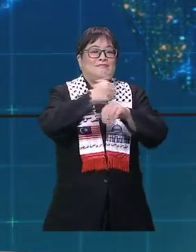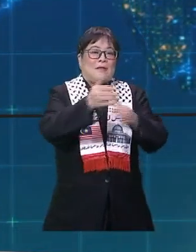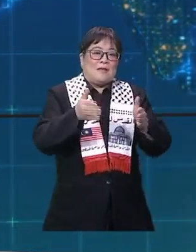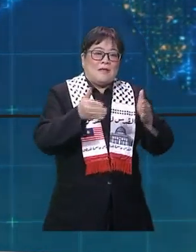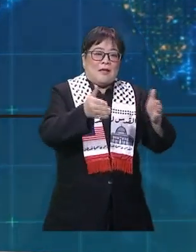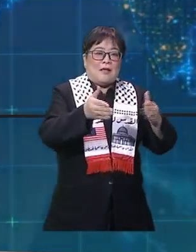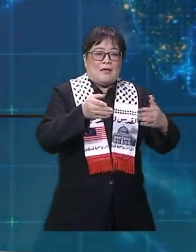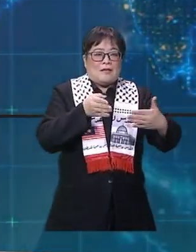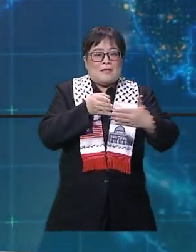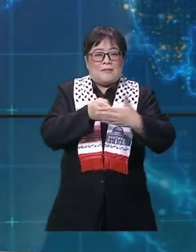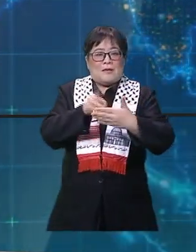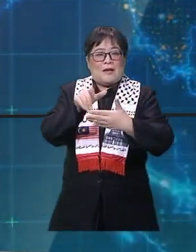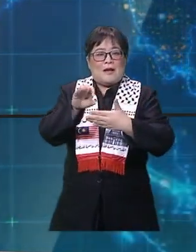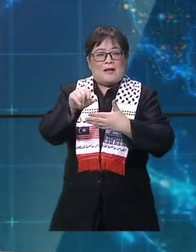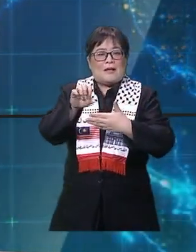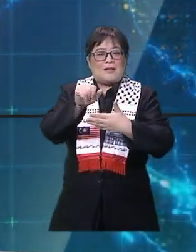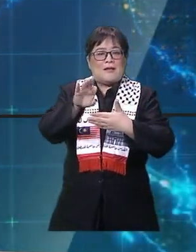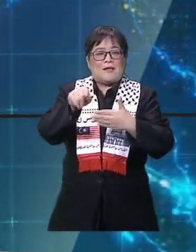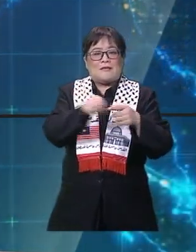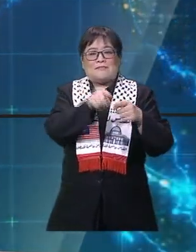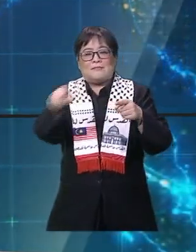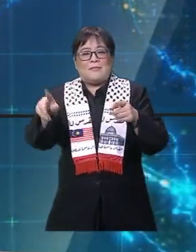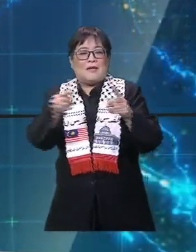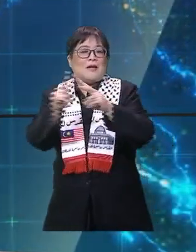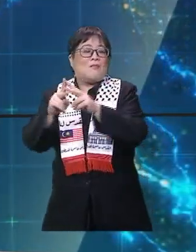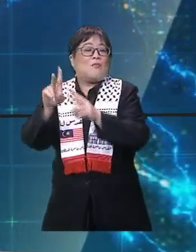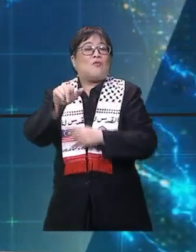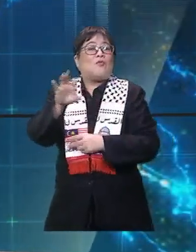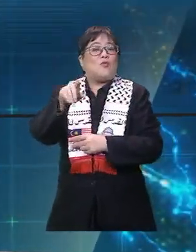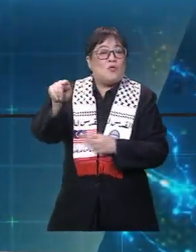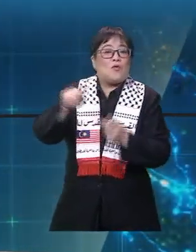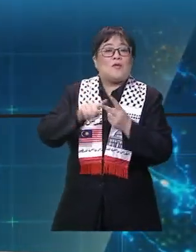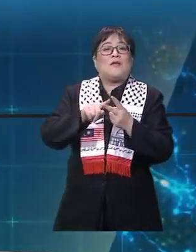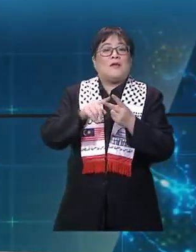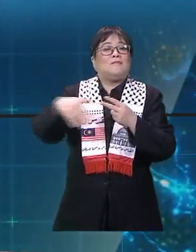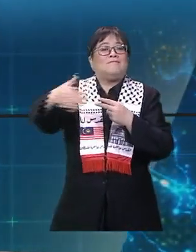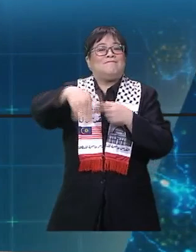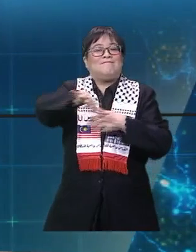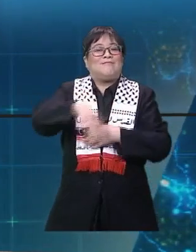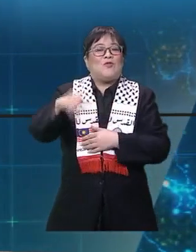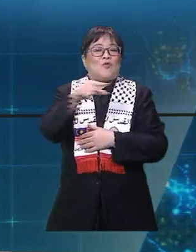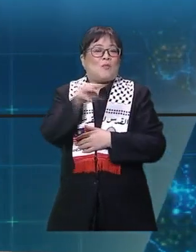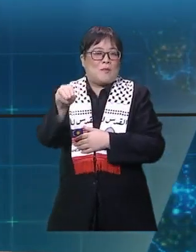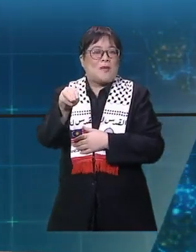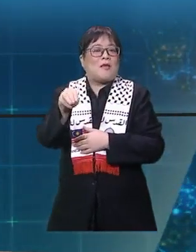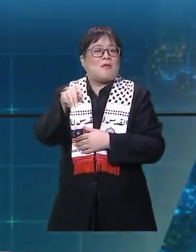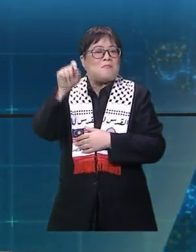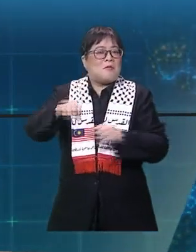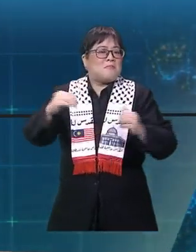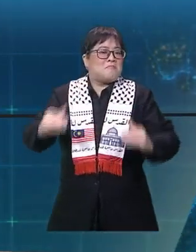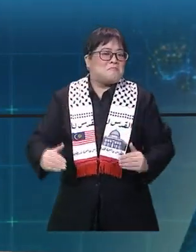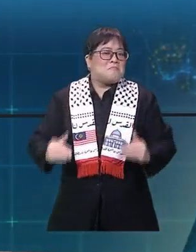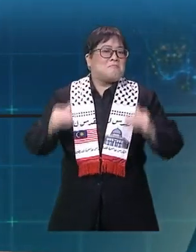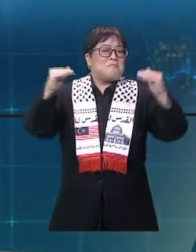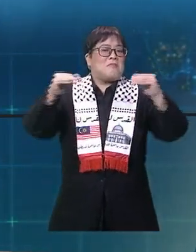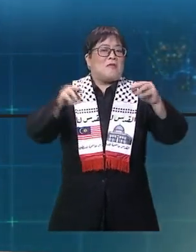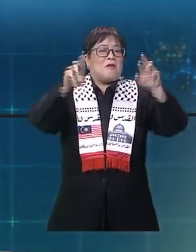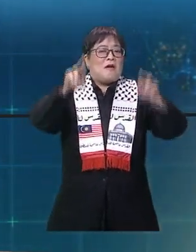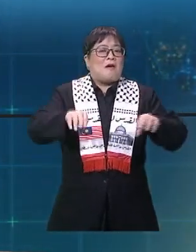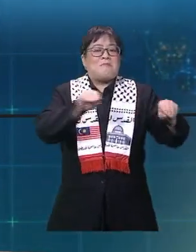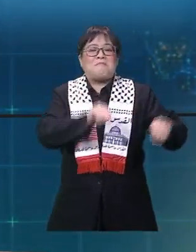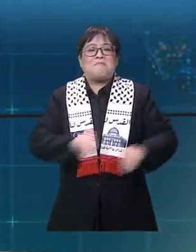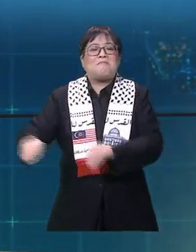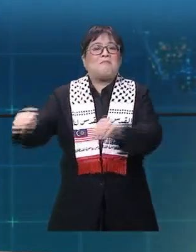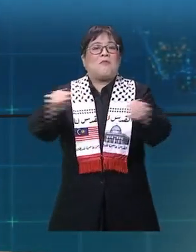Pembinaan jalan masuk dari Sempang Ladang Serasa ke Kampung Lulut Mukim Kuala Sungai Gua Musang mampu meningkatkan mobiliti